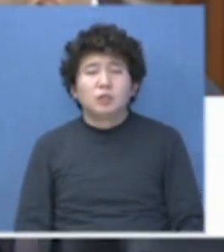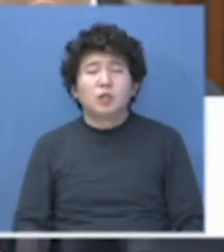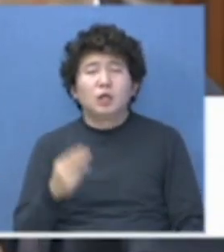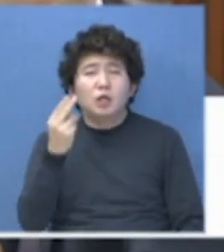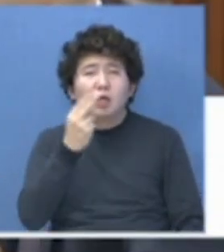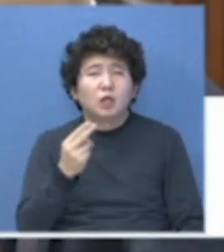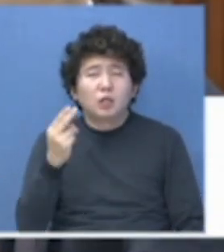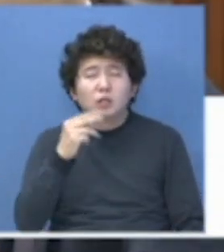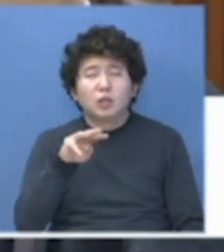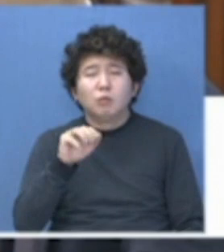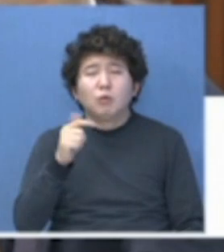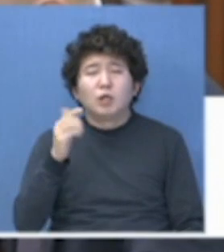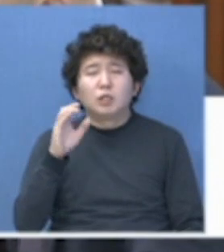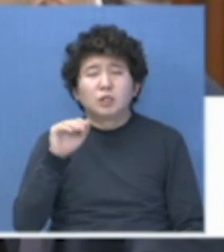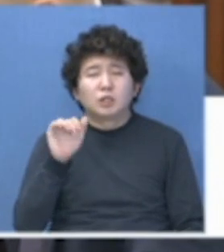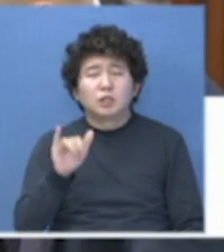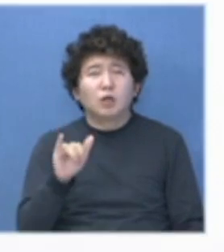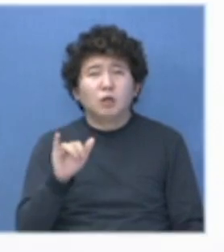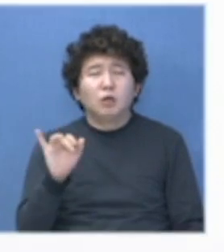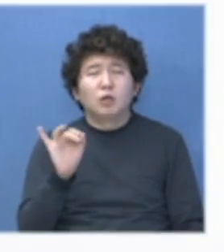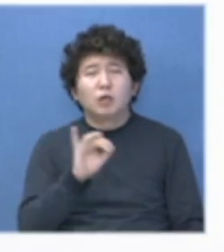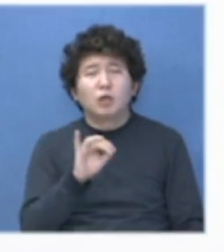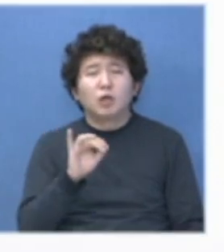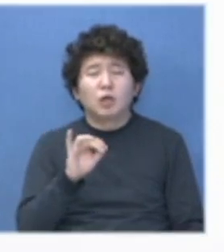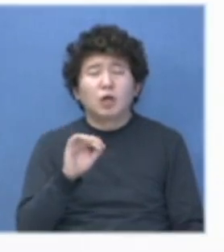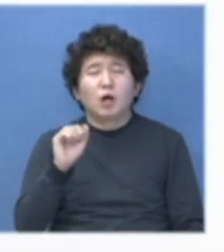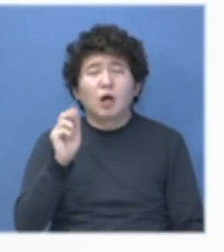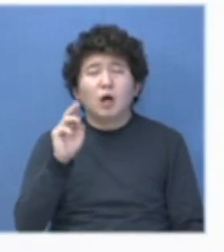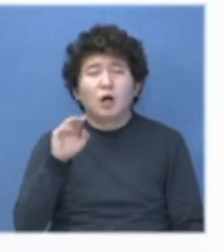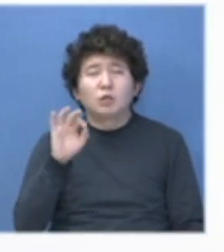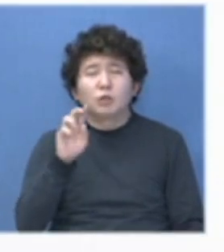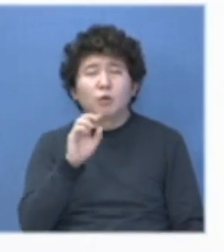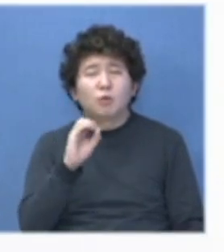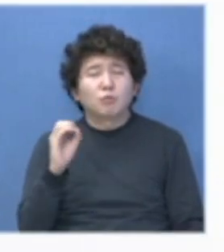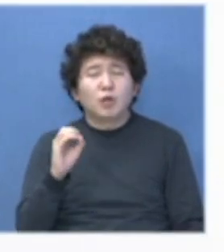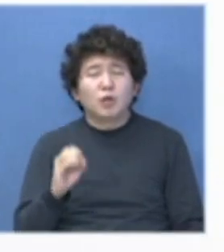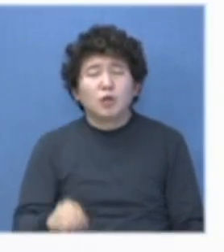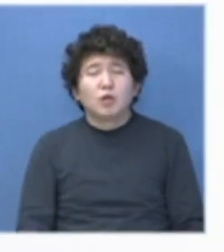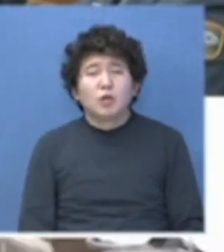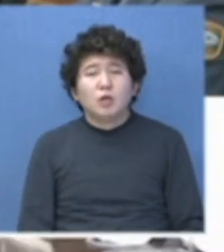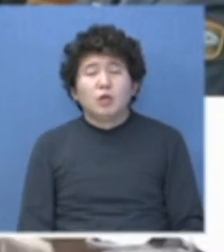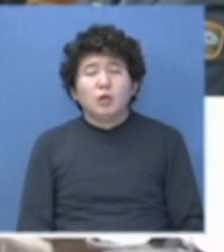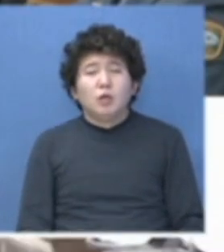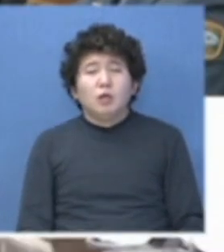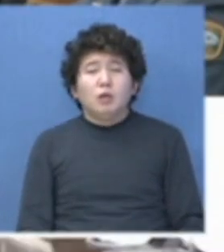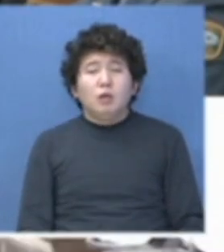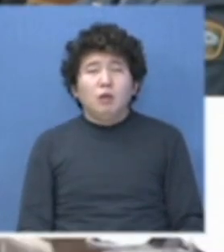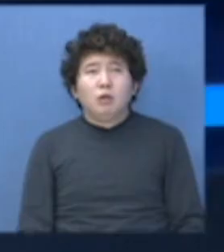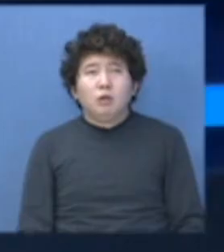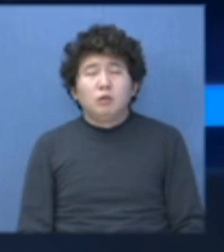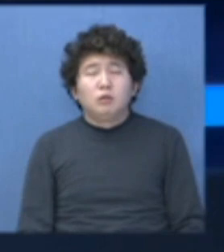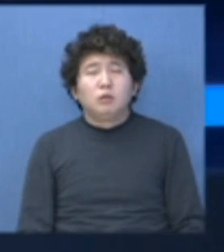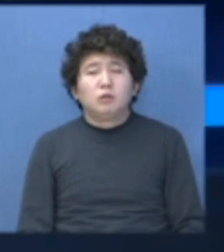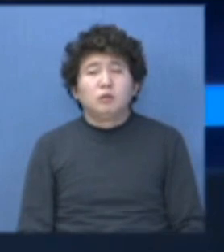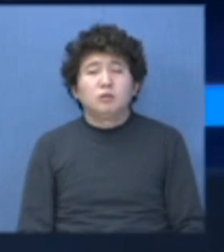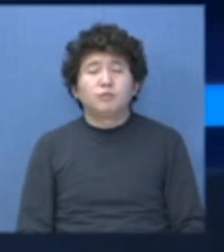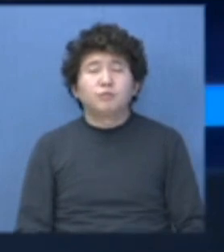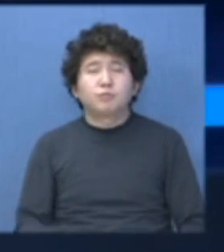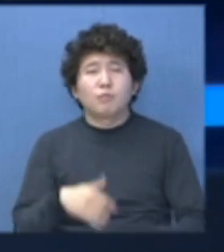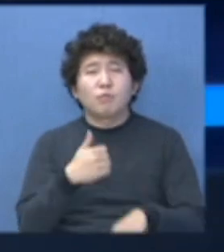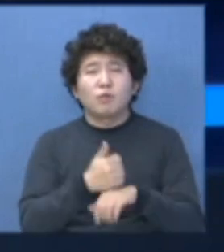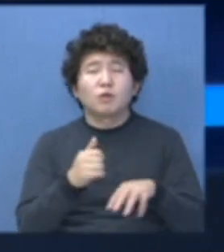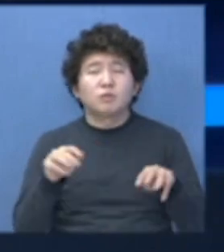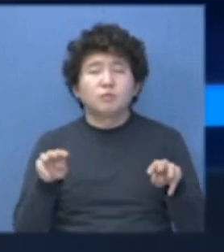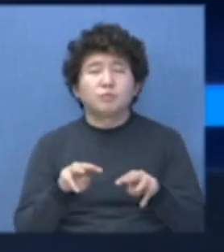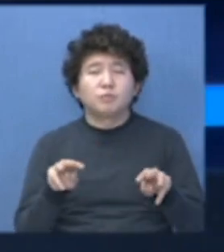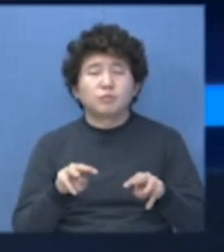қаласы, Маңғыстау, Ақтөбе және Батыс Қазақстан облыстарының әкімдіктері қаржыны игеруде салбырлық танытып жатыр. Премьер-министр